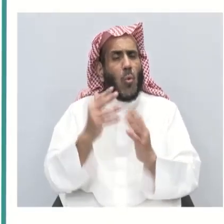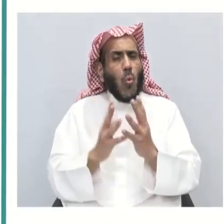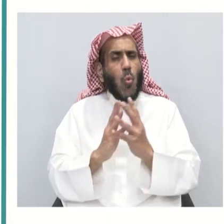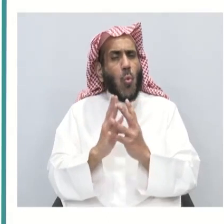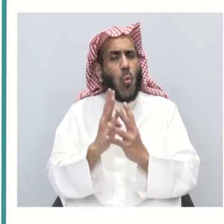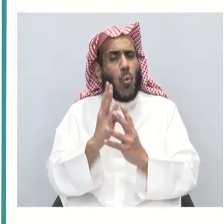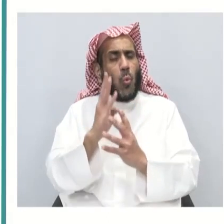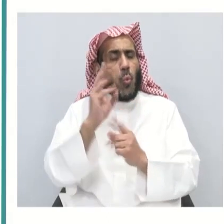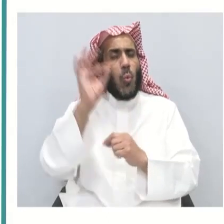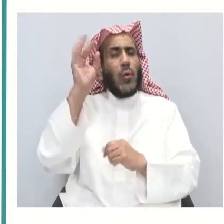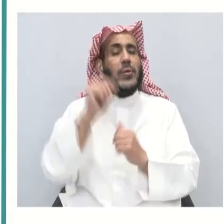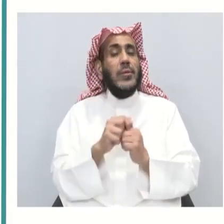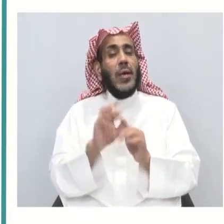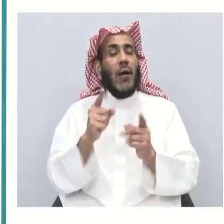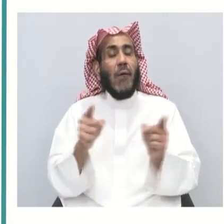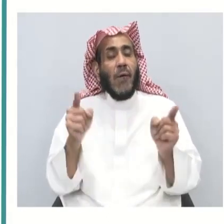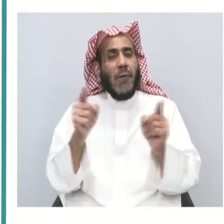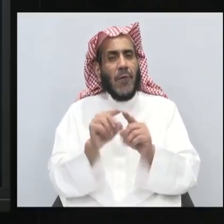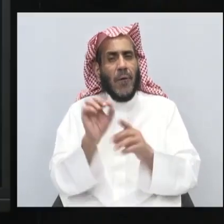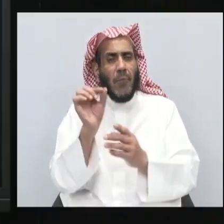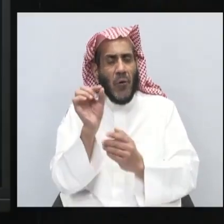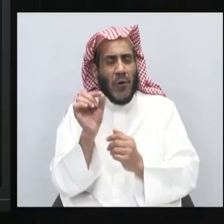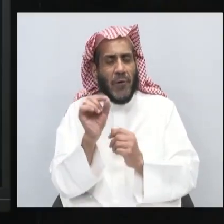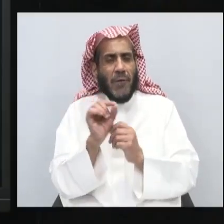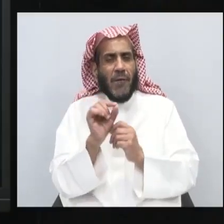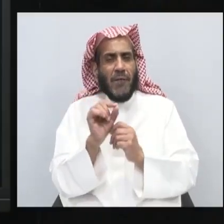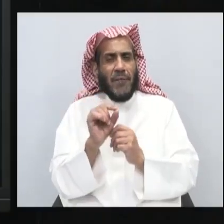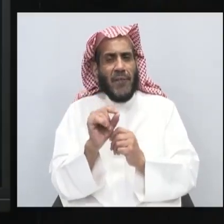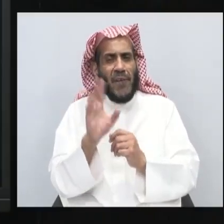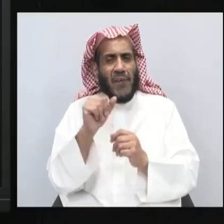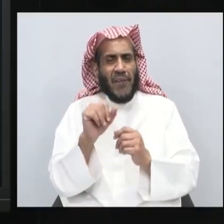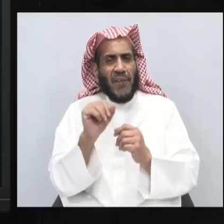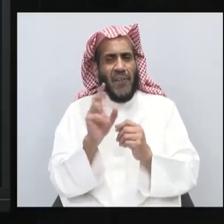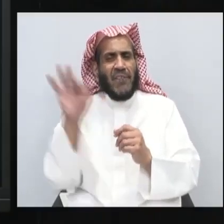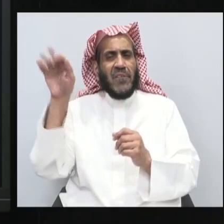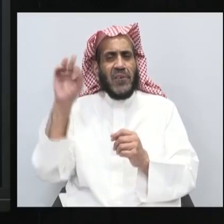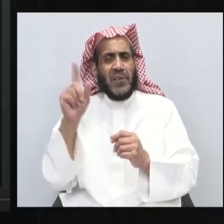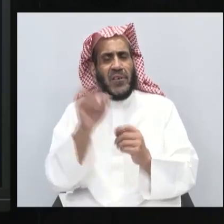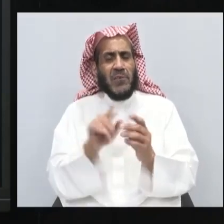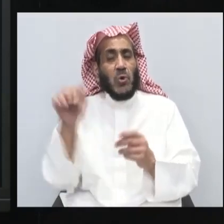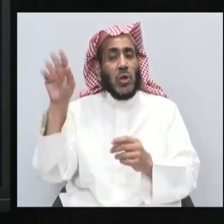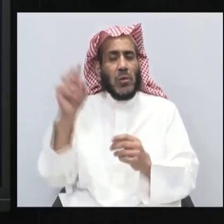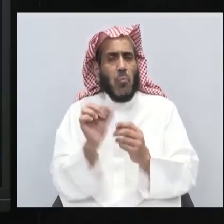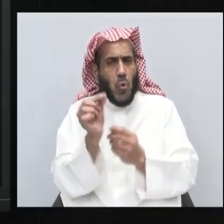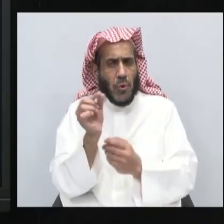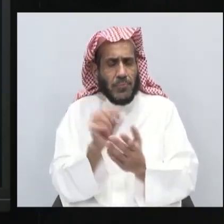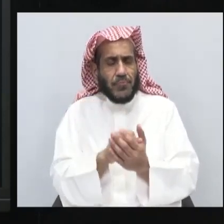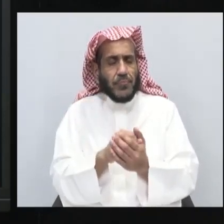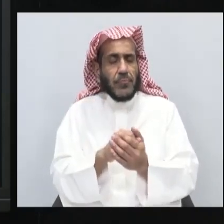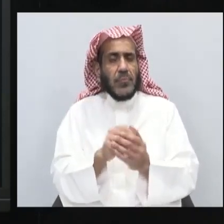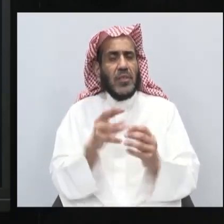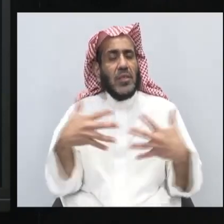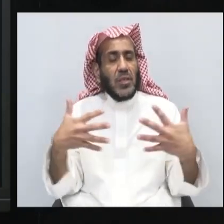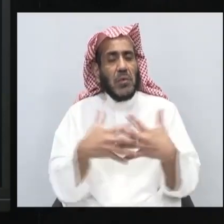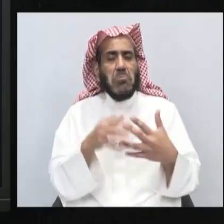طويلا. بالنسبة للبذور، هل لديها الحزازيات أو السرخسيات بذور؟